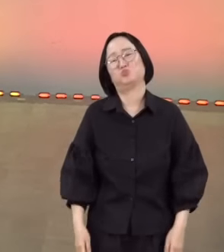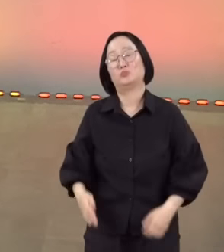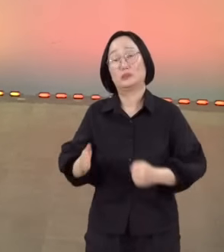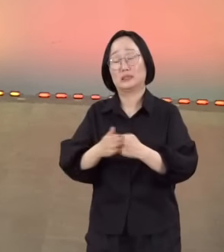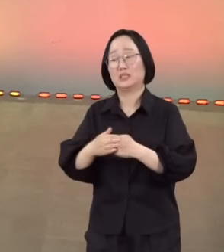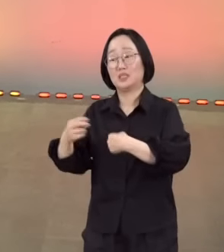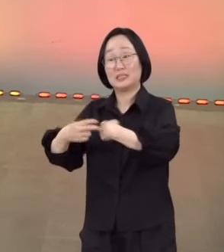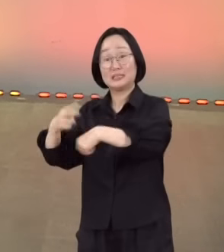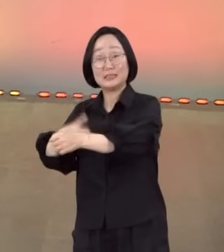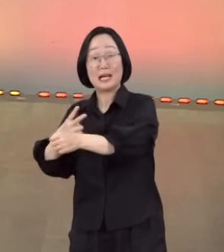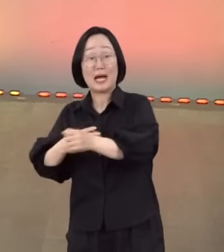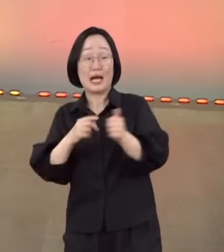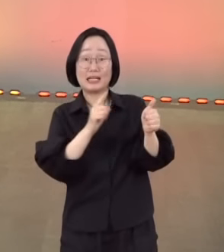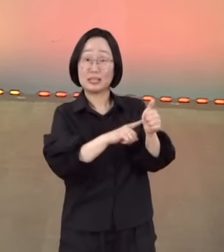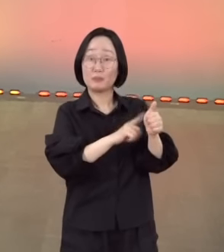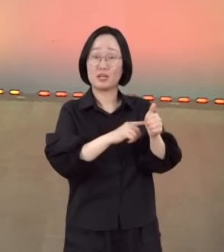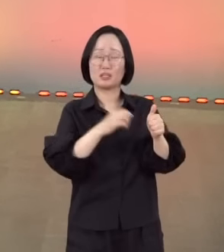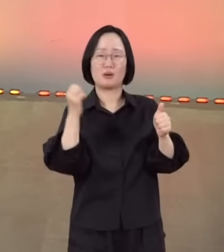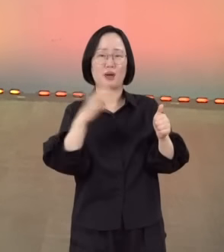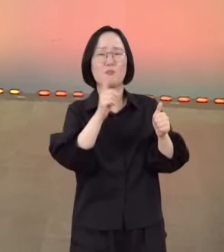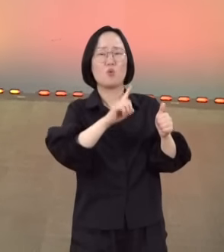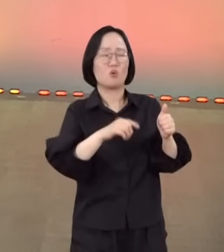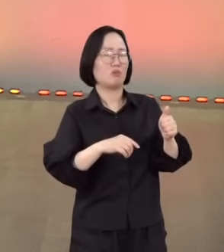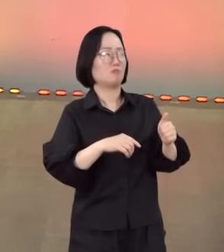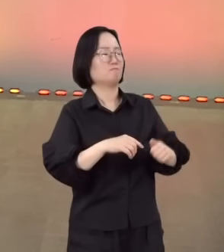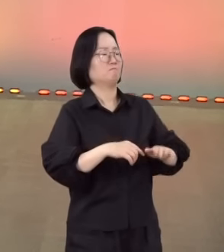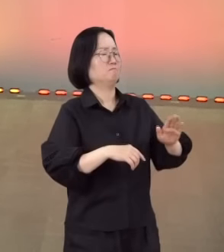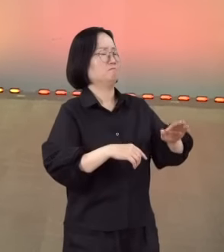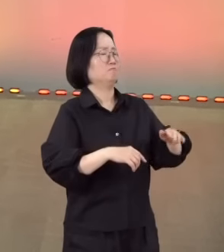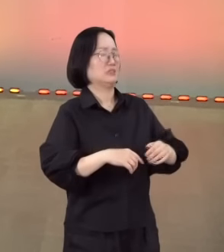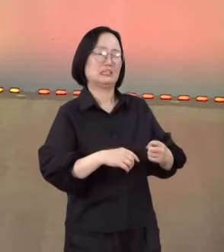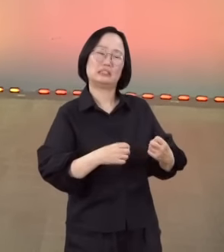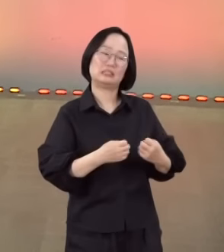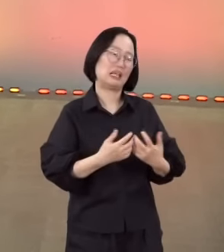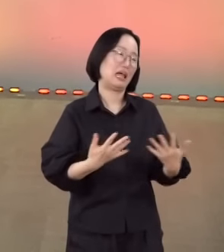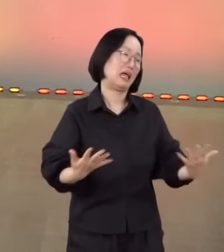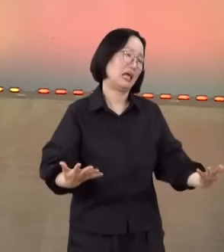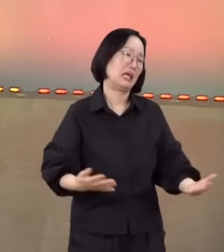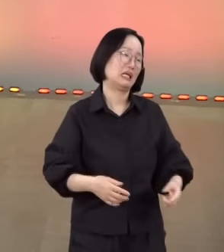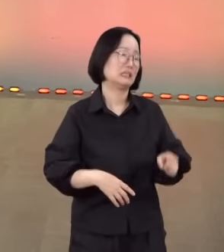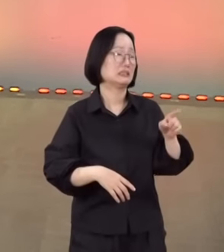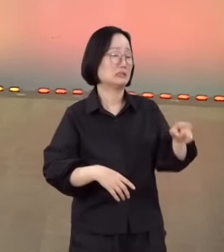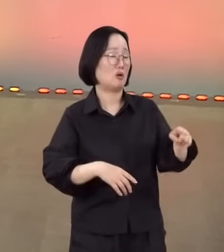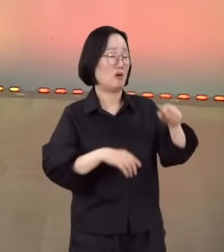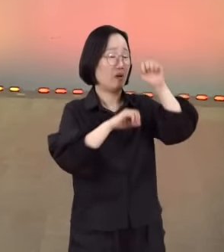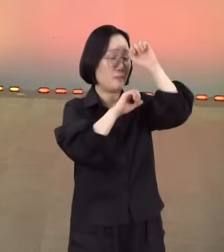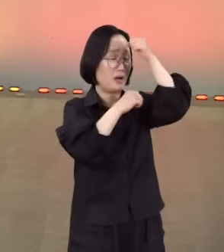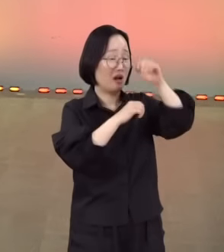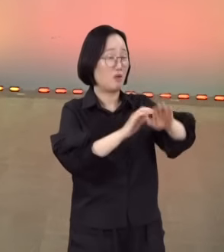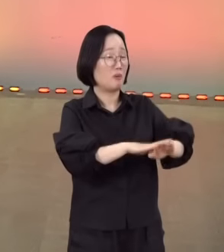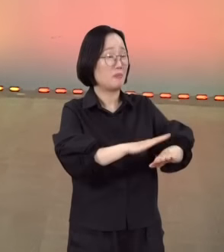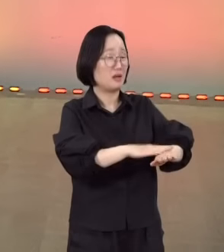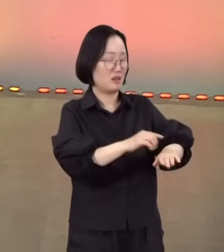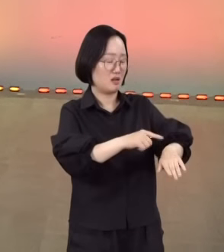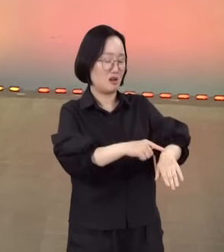의사가 발목을 절단해야 됩니다라고 얘기했어요 방법이 없습니다 아 이거 잘라야 됩니다